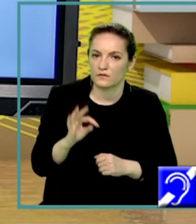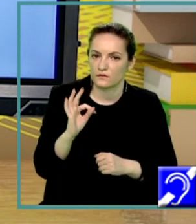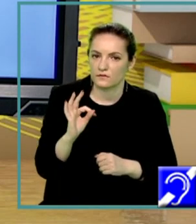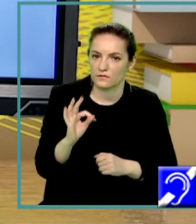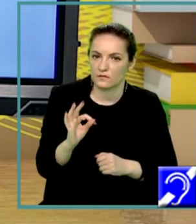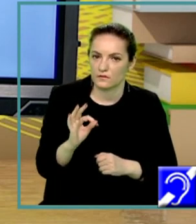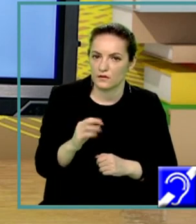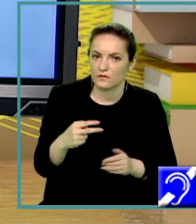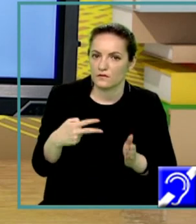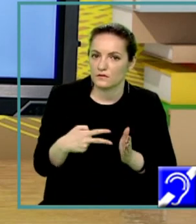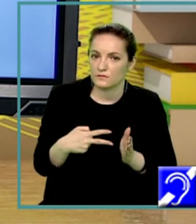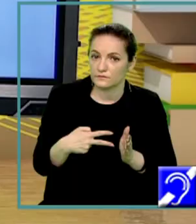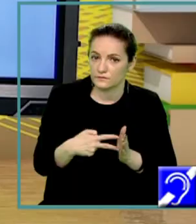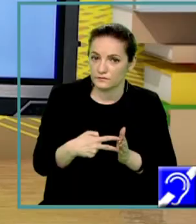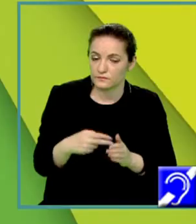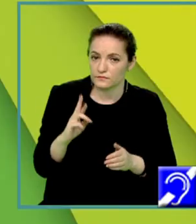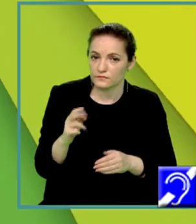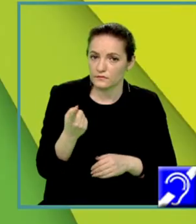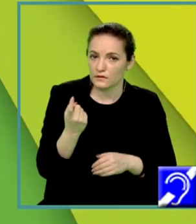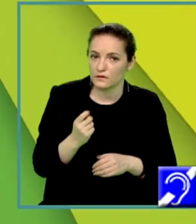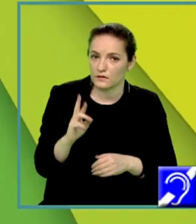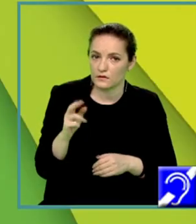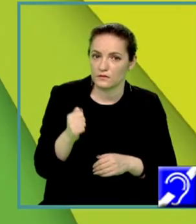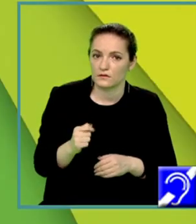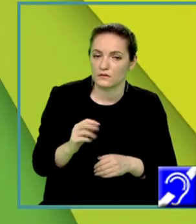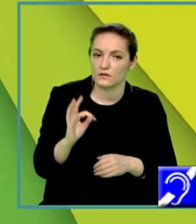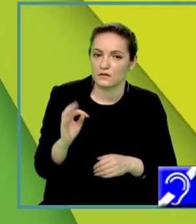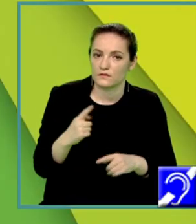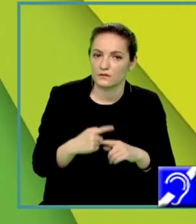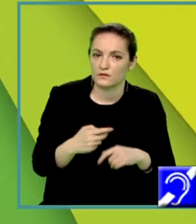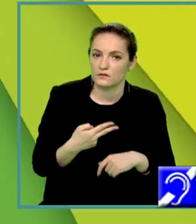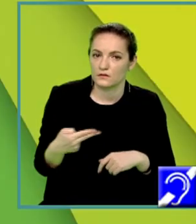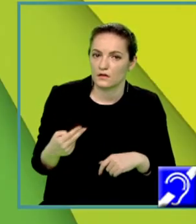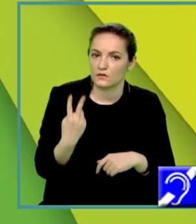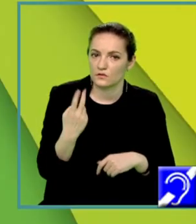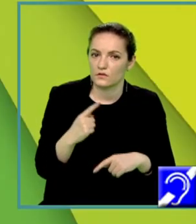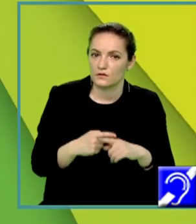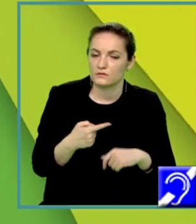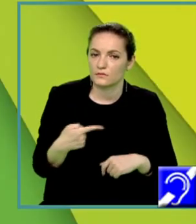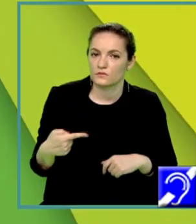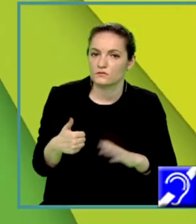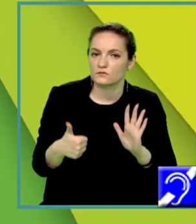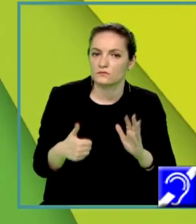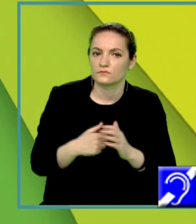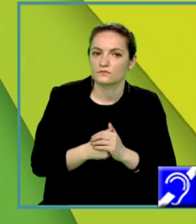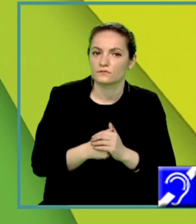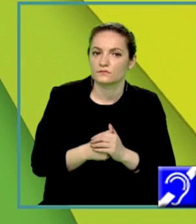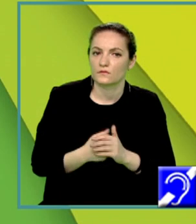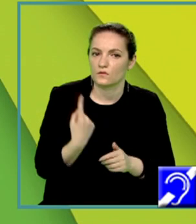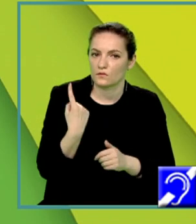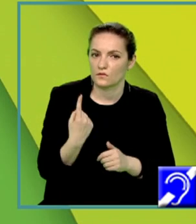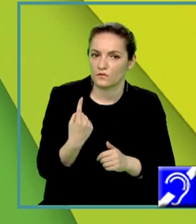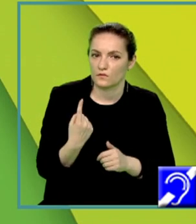f definită pe R cu valori în R, dată prin f de x egală cu 2x minus 6. Prima cerință,